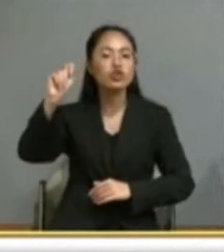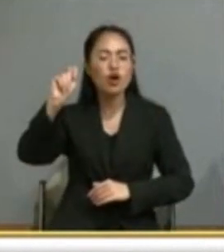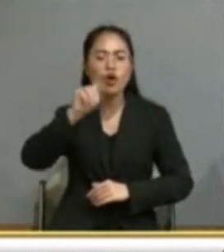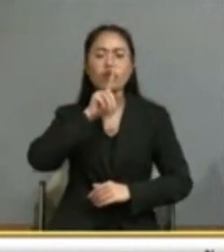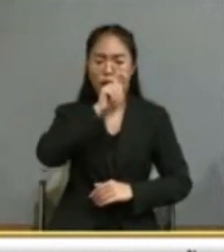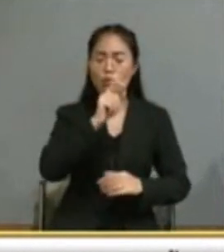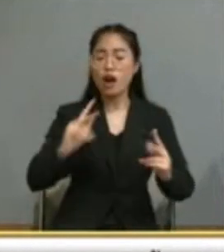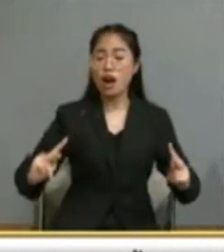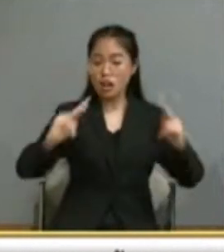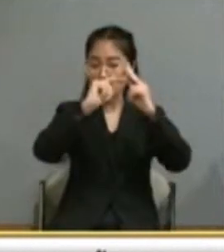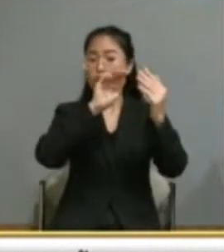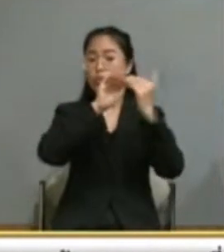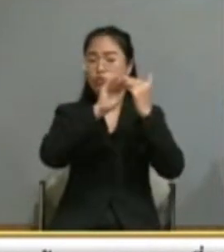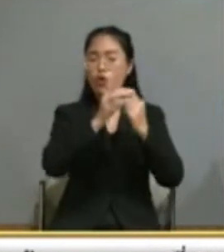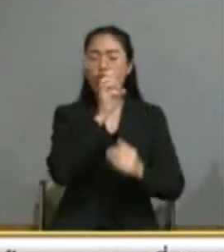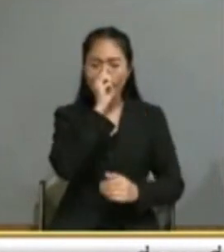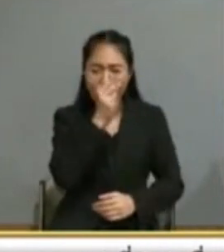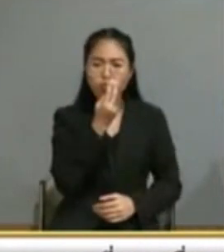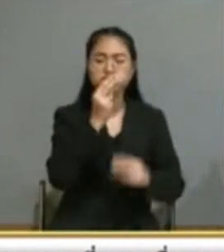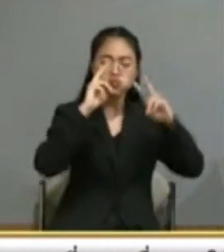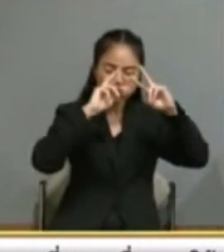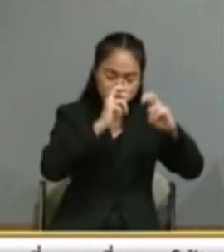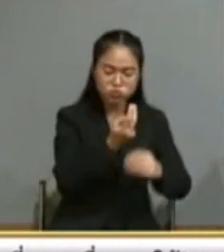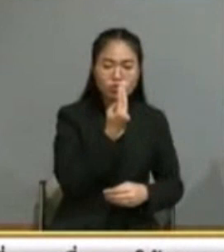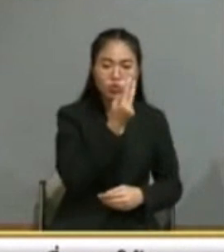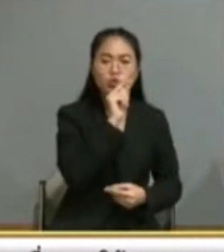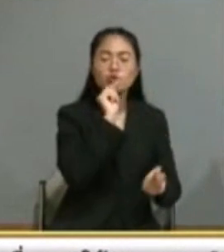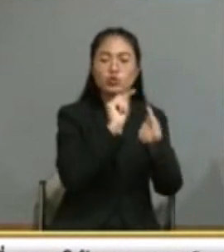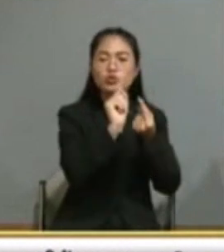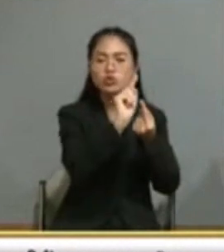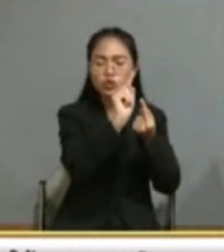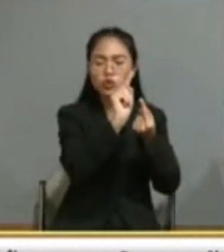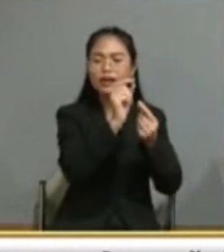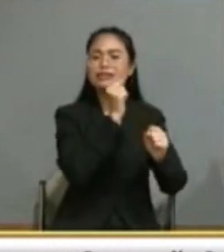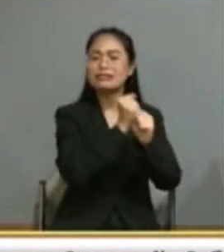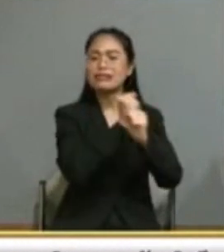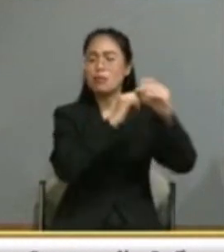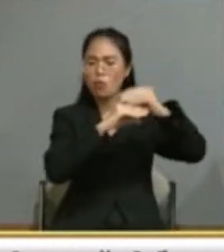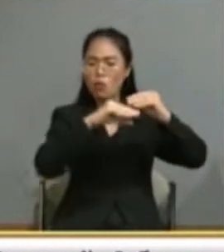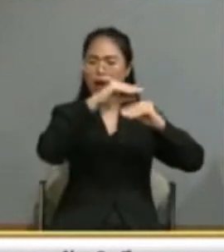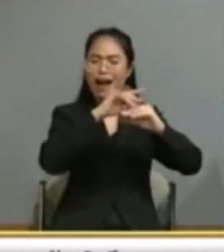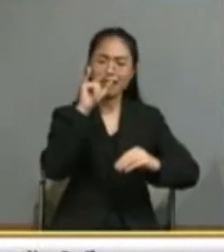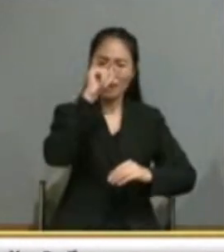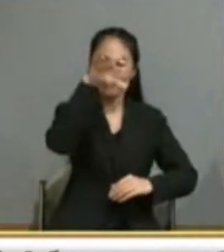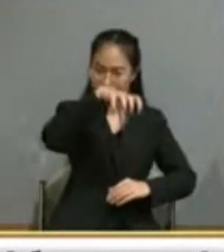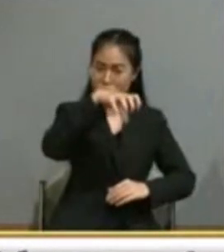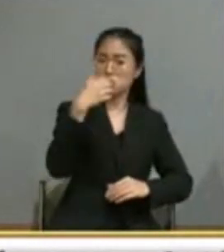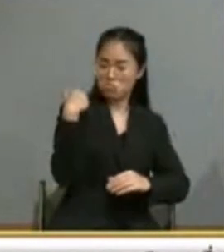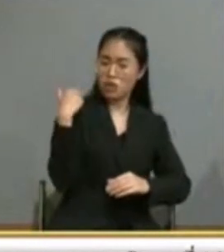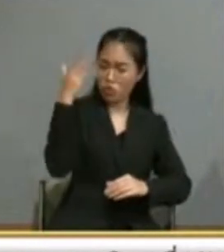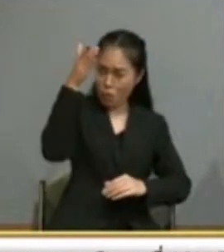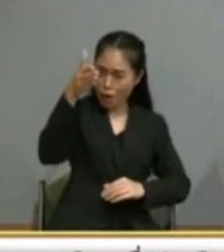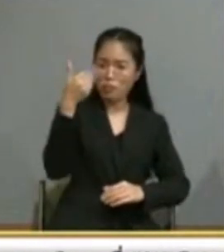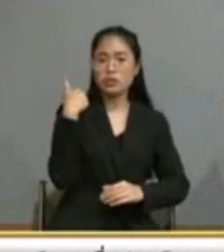ทามต 20 กาทกส sentencesเปไปได้ในการ ทำเนการก่อสร้างสนาม บแผัถลAss Interiorและ